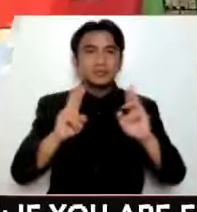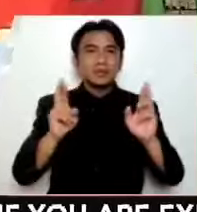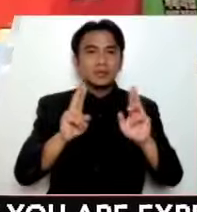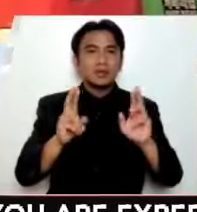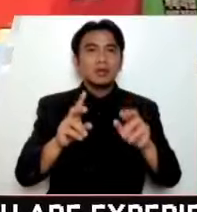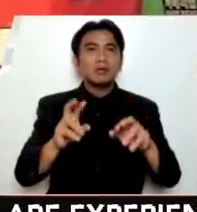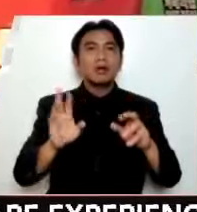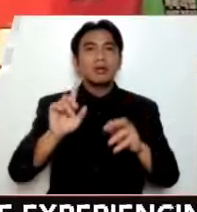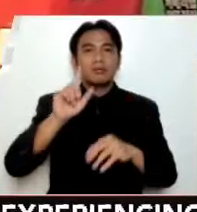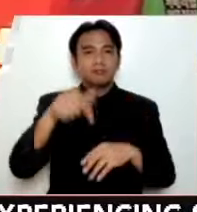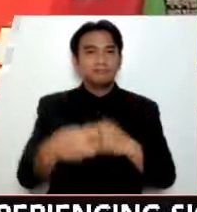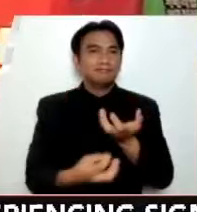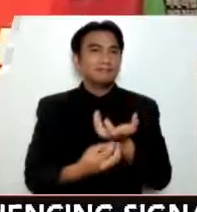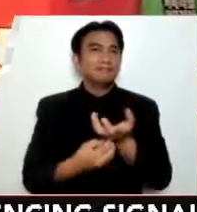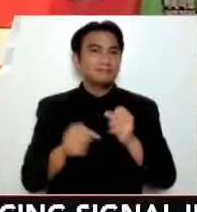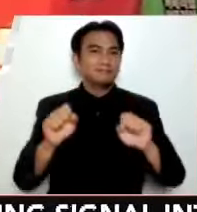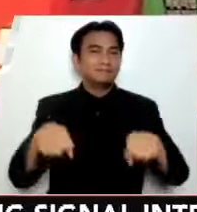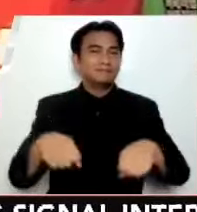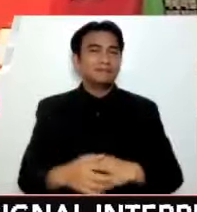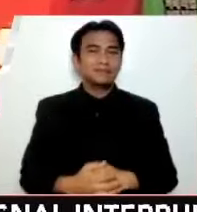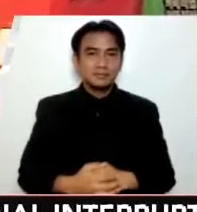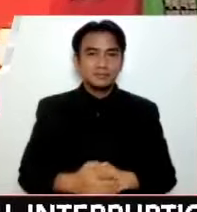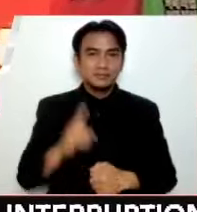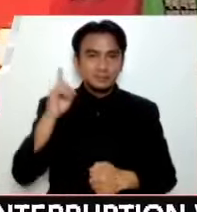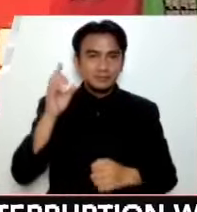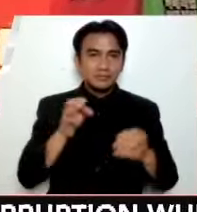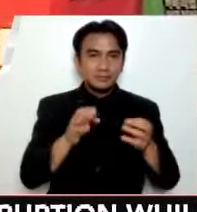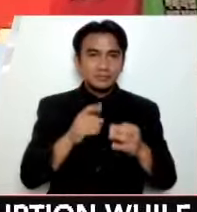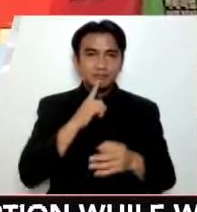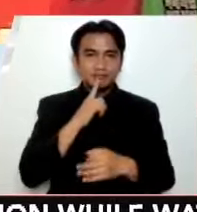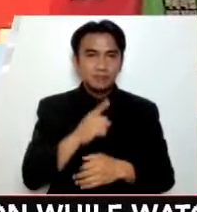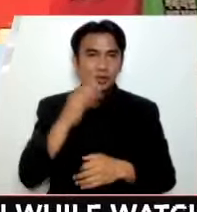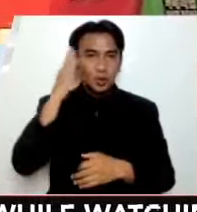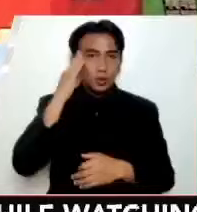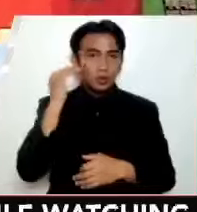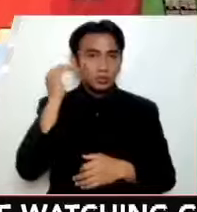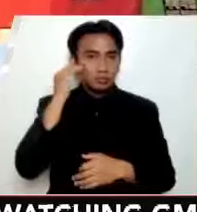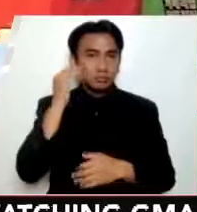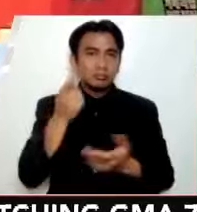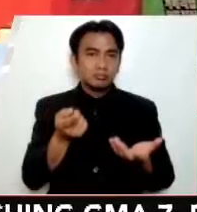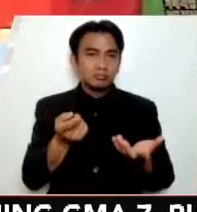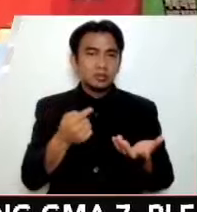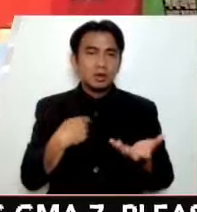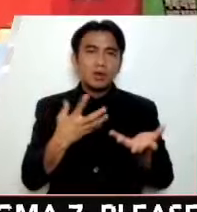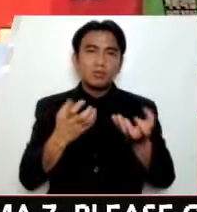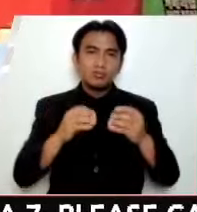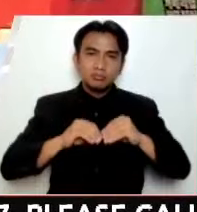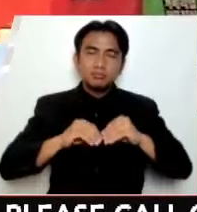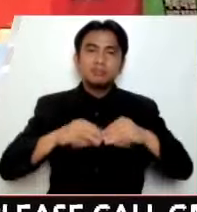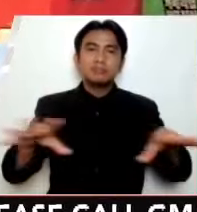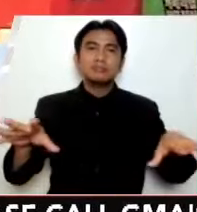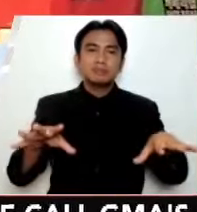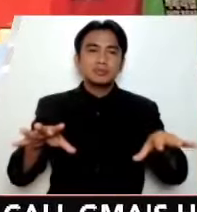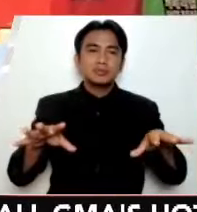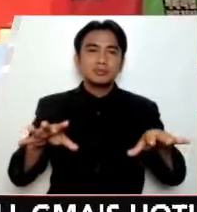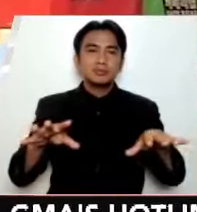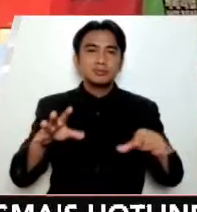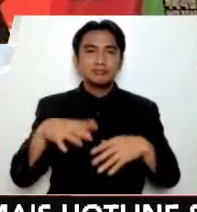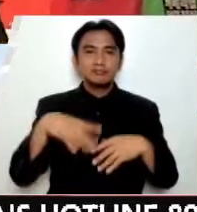Nowadays, Korean culture is very famous. So I want to spread of something to do different